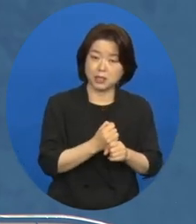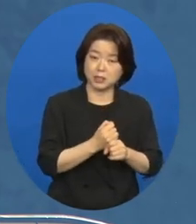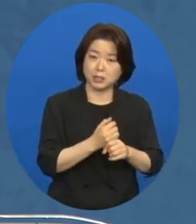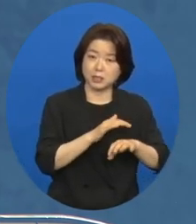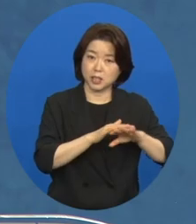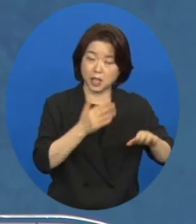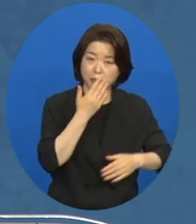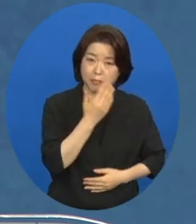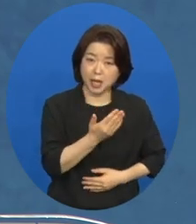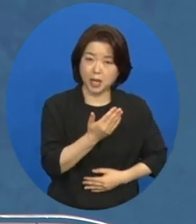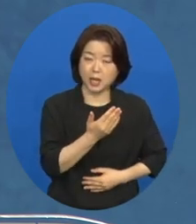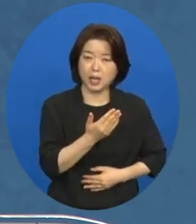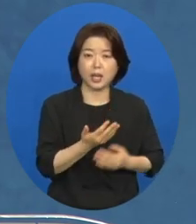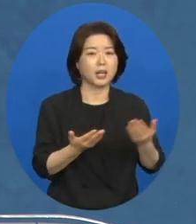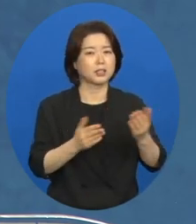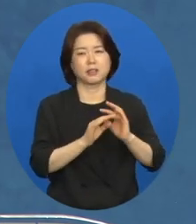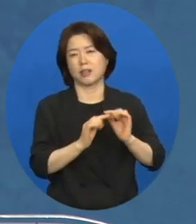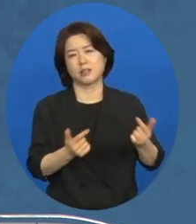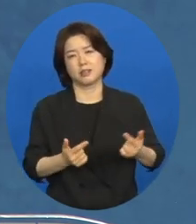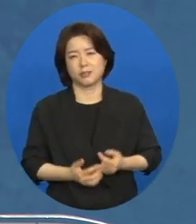있는 그런 일도 아닙니다.